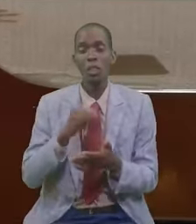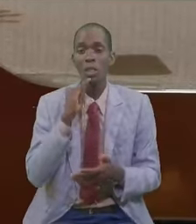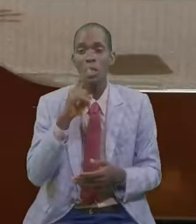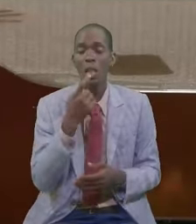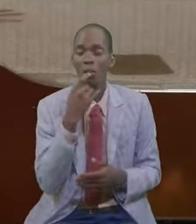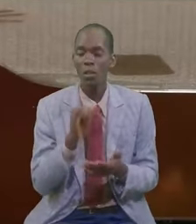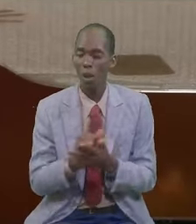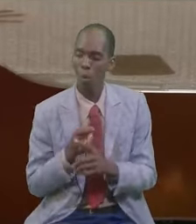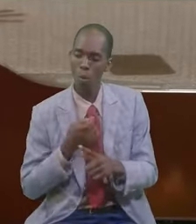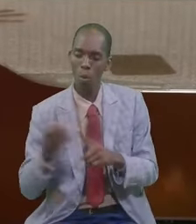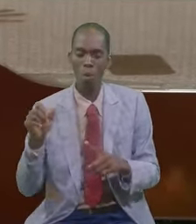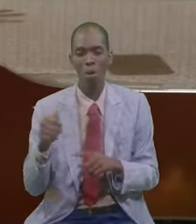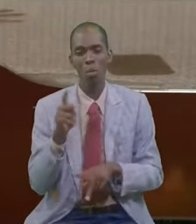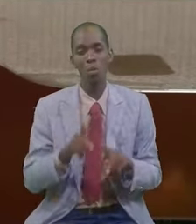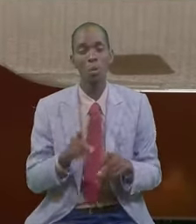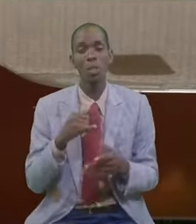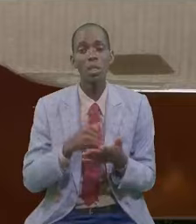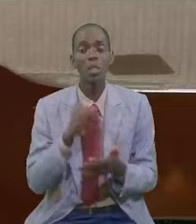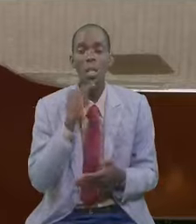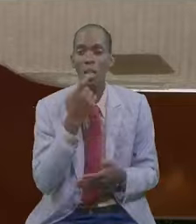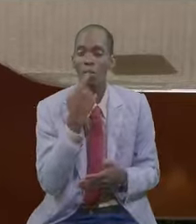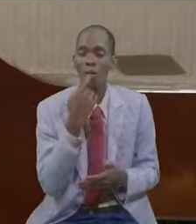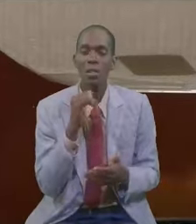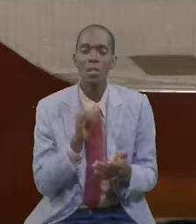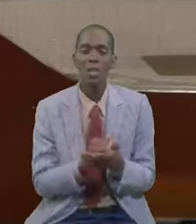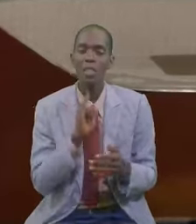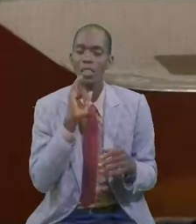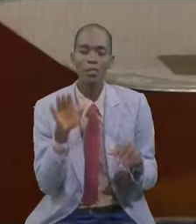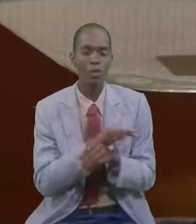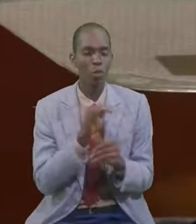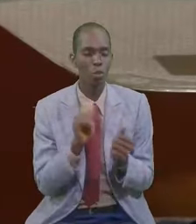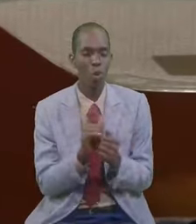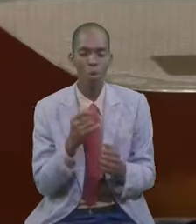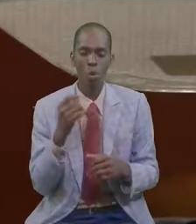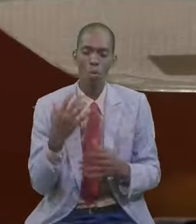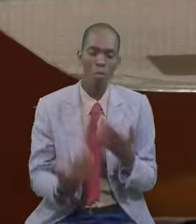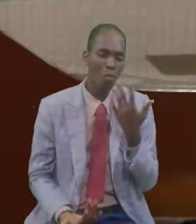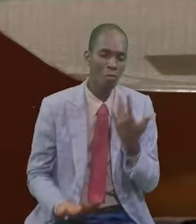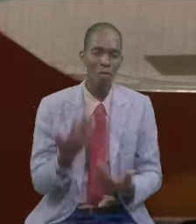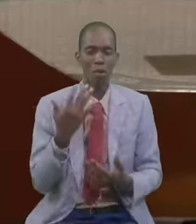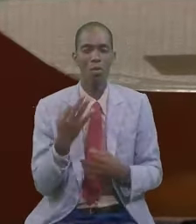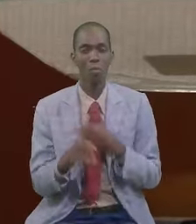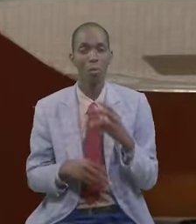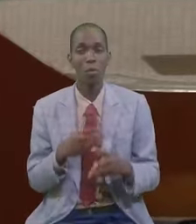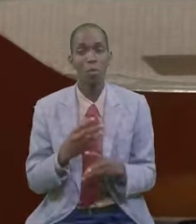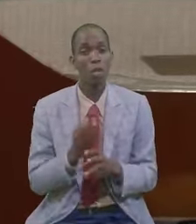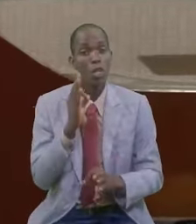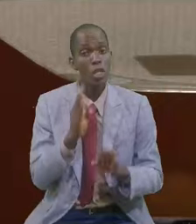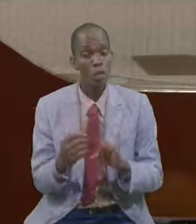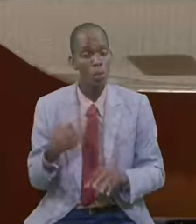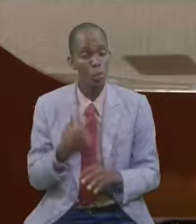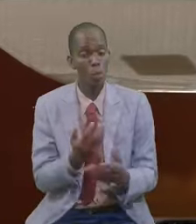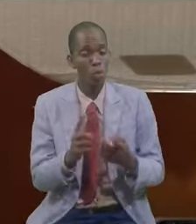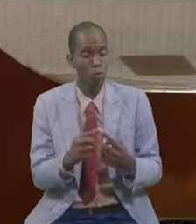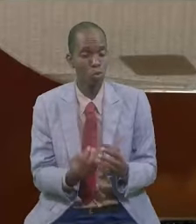C'est un monde d'iniquité, un monde de feu. Et si nous allons montrer que nous sommes enfants de Dieu,